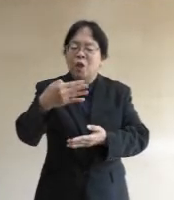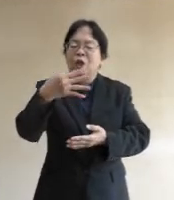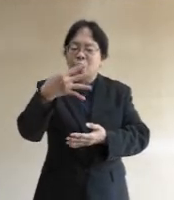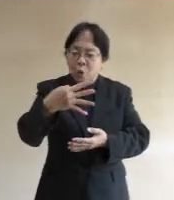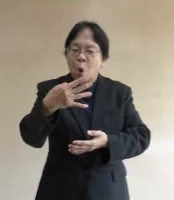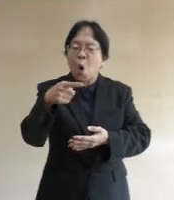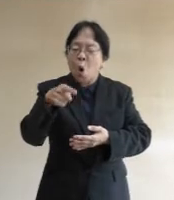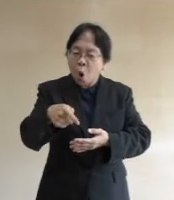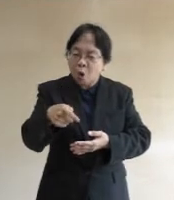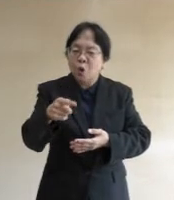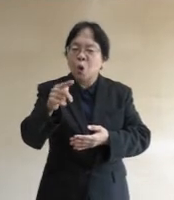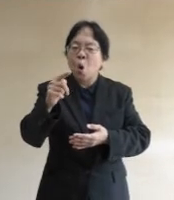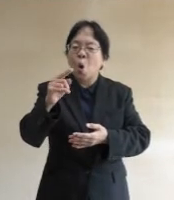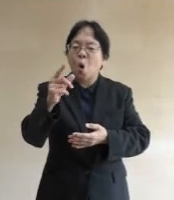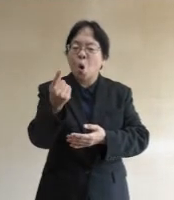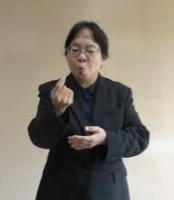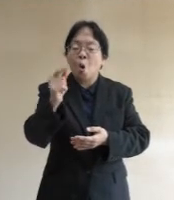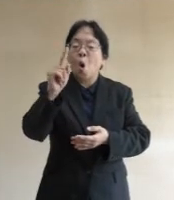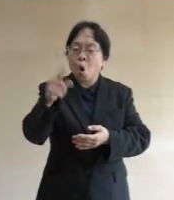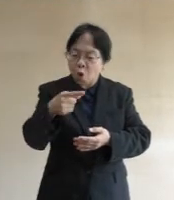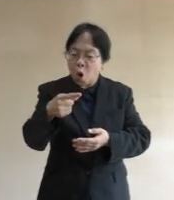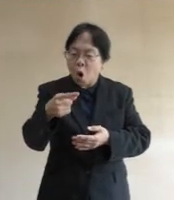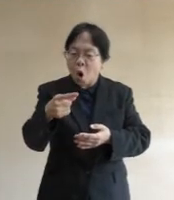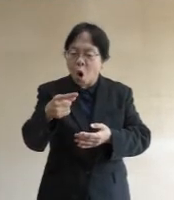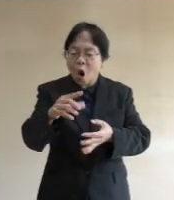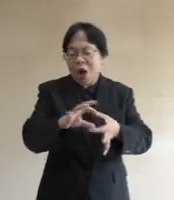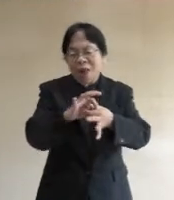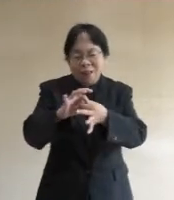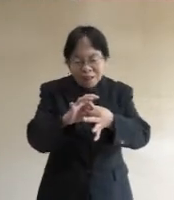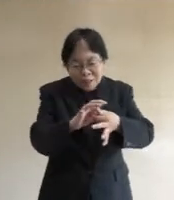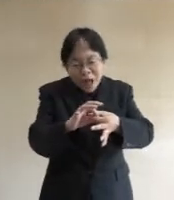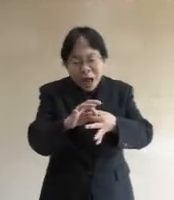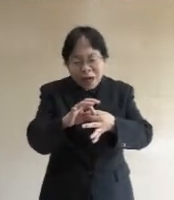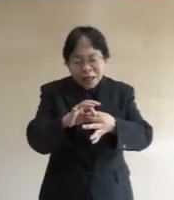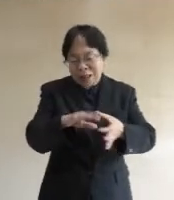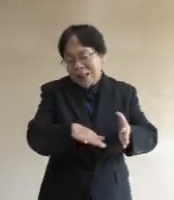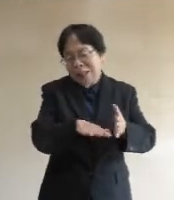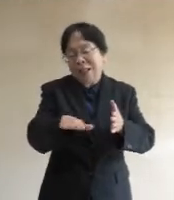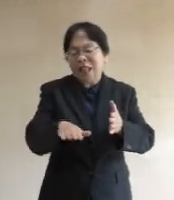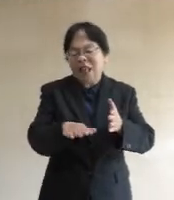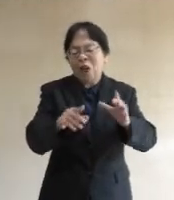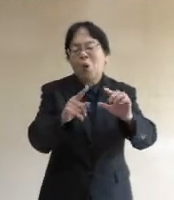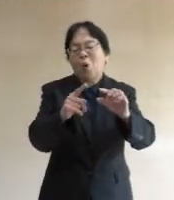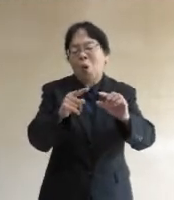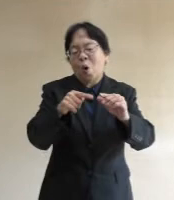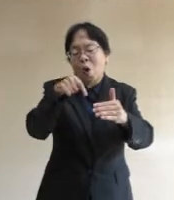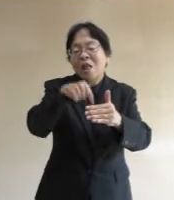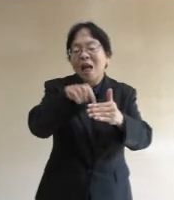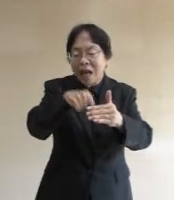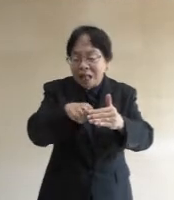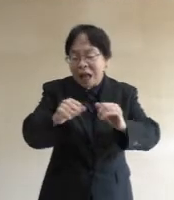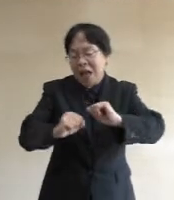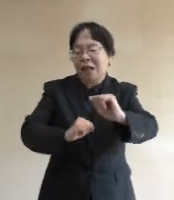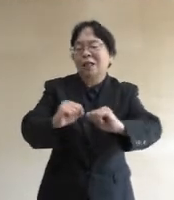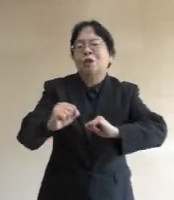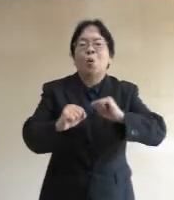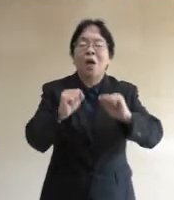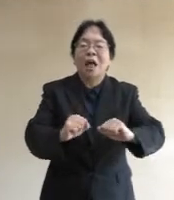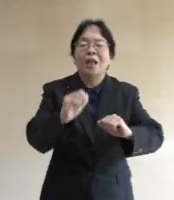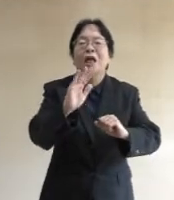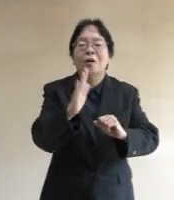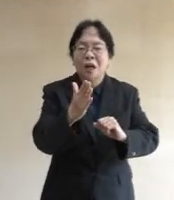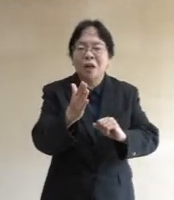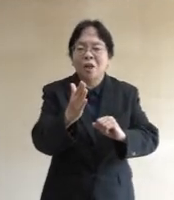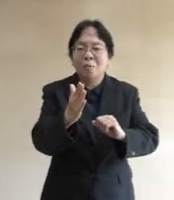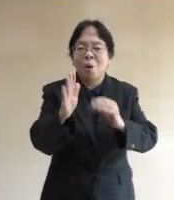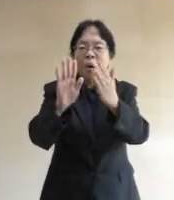って言いますかね、遅延組織の中でやってるけども、でもそこによそから来た人の、